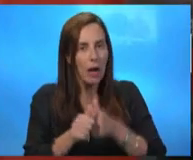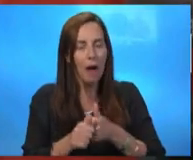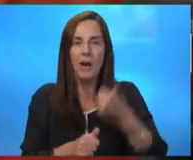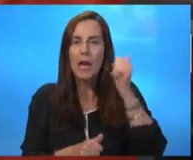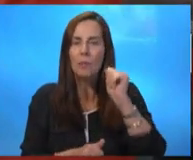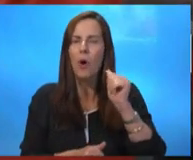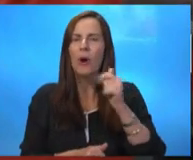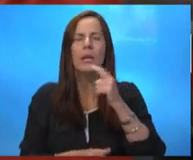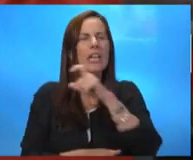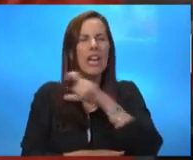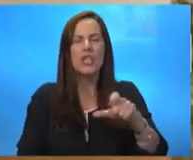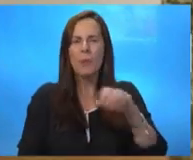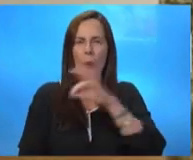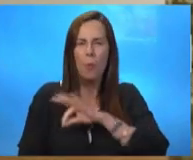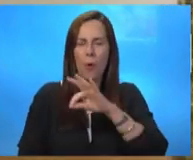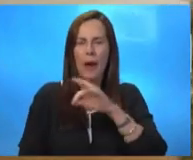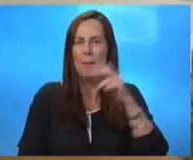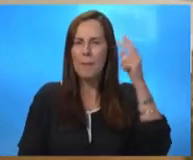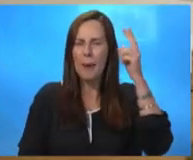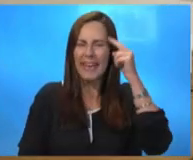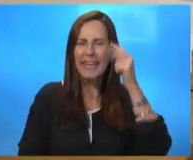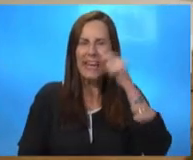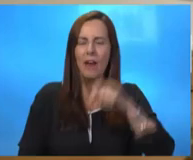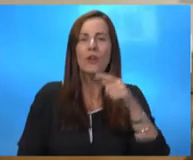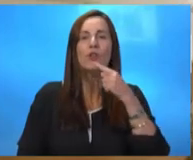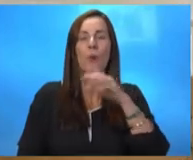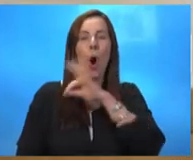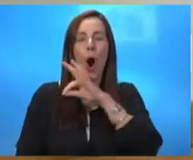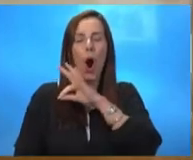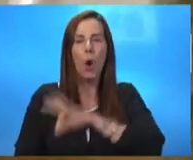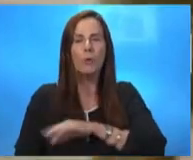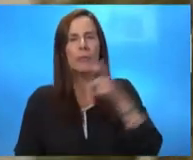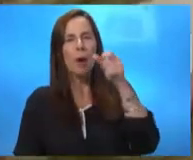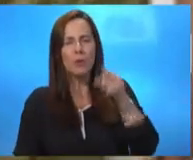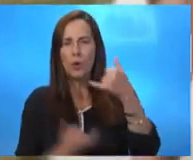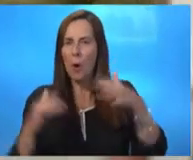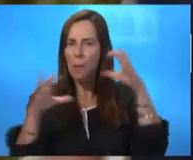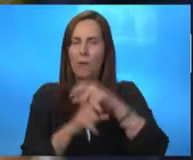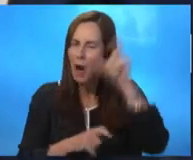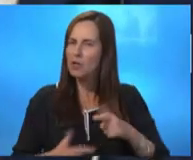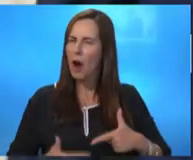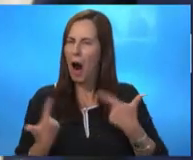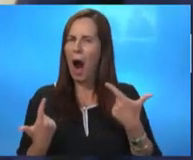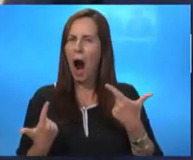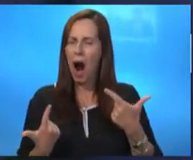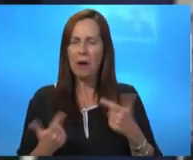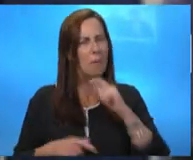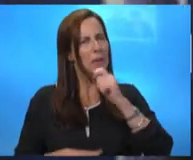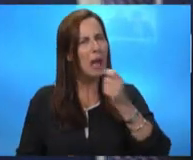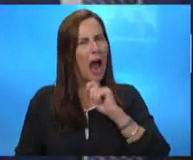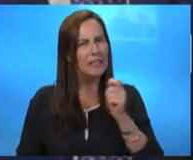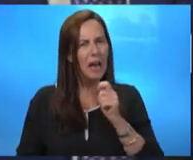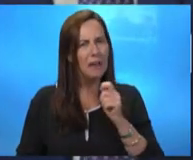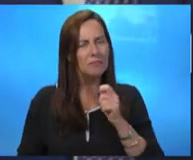האשימו בקייב את הרוסים ברצח שלו על רקע אידיאולוגי. והערב, האיש חי, בועט, מתראיין.